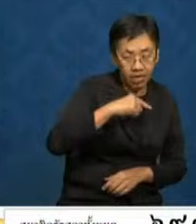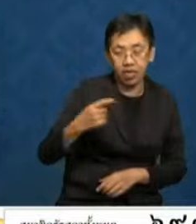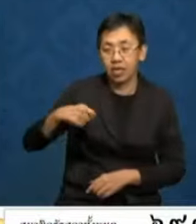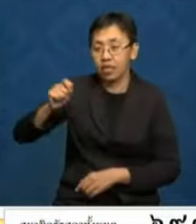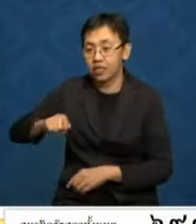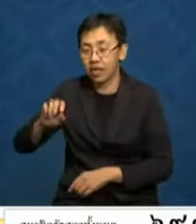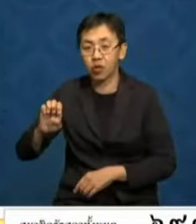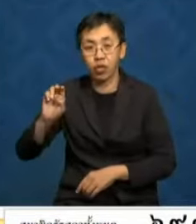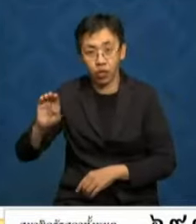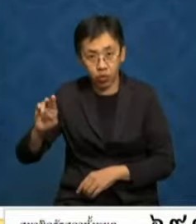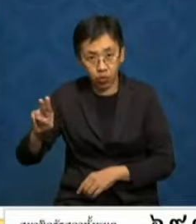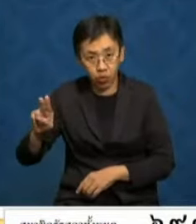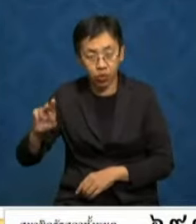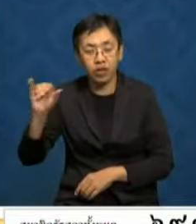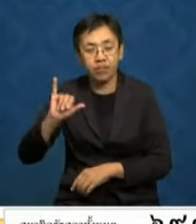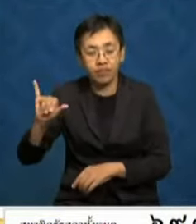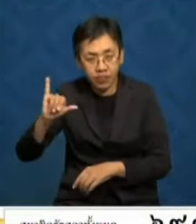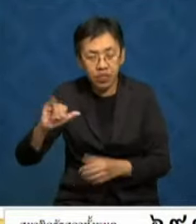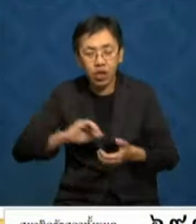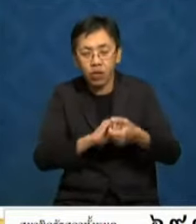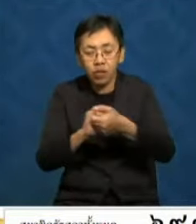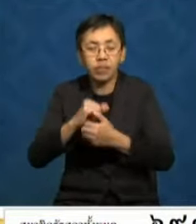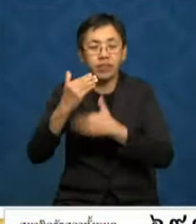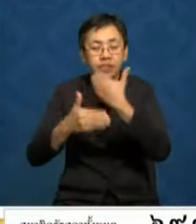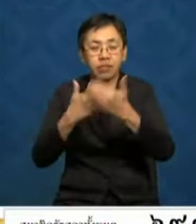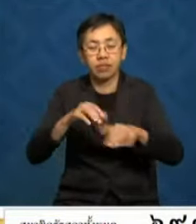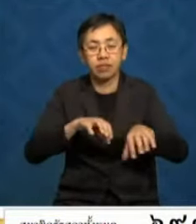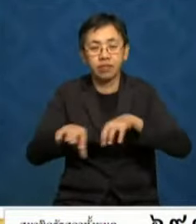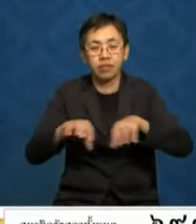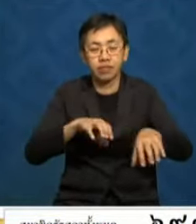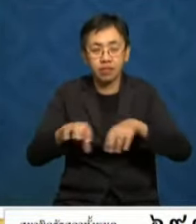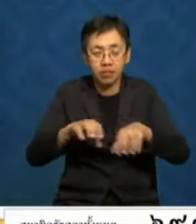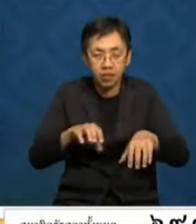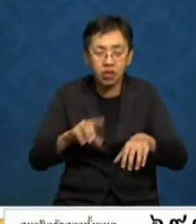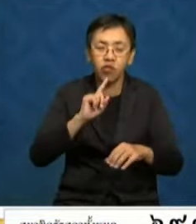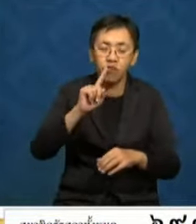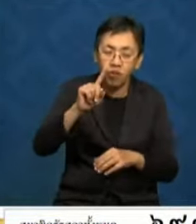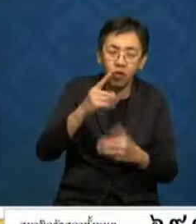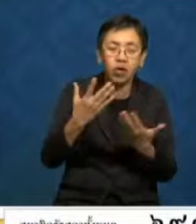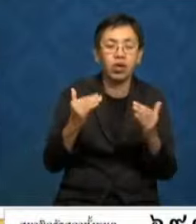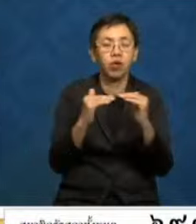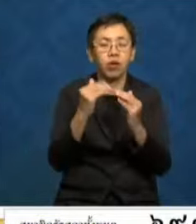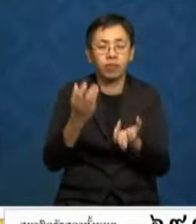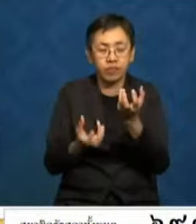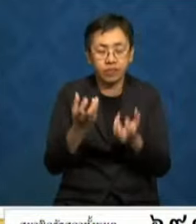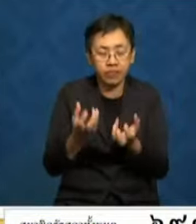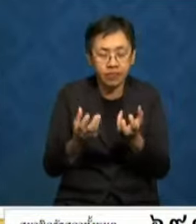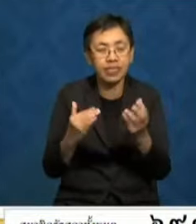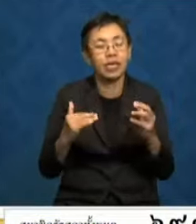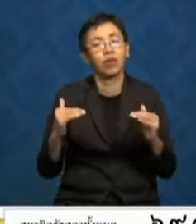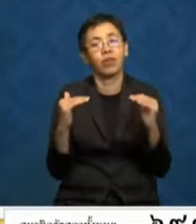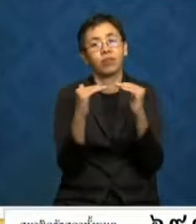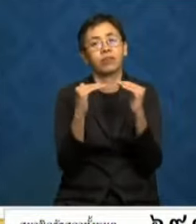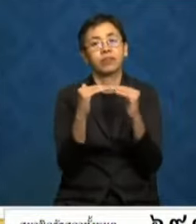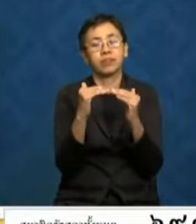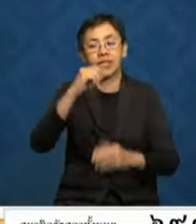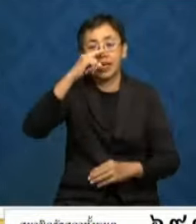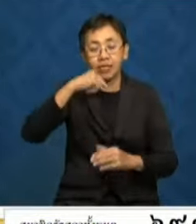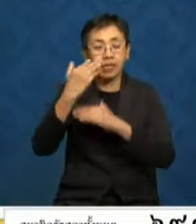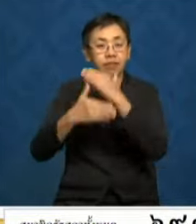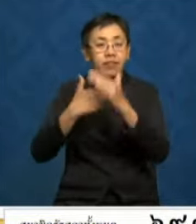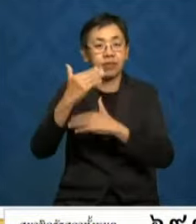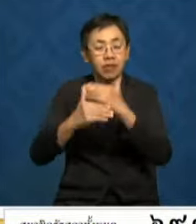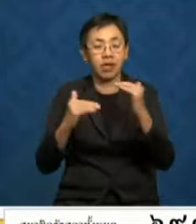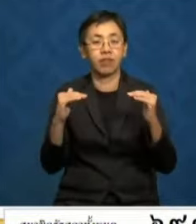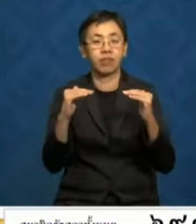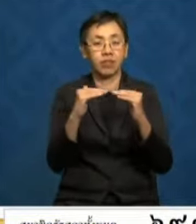ครับทั้งด้านการพัฒนาบุคลากรการพัฒนาระบบบริหารจัดการคดีกระบวนการยุติธรรมซึ่งจะช่วยให้ไทยพัฒนาประสิทธิภาพและความเป็นธ